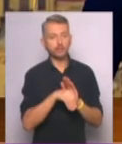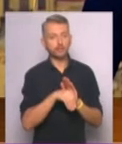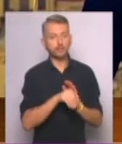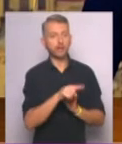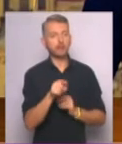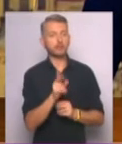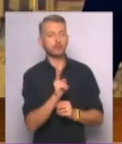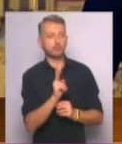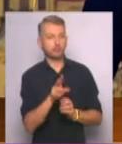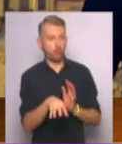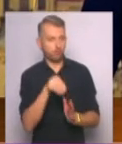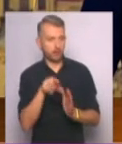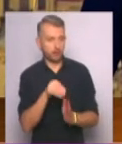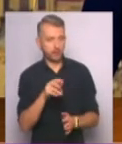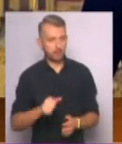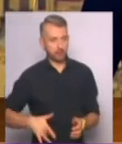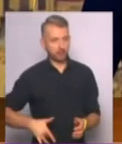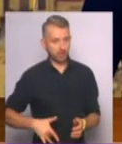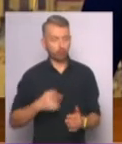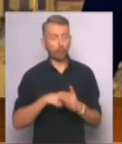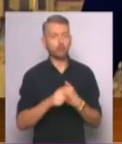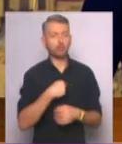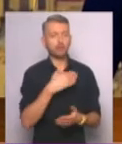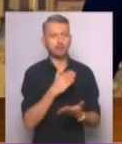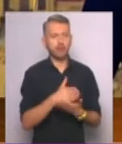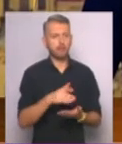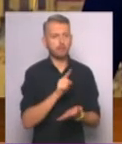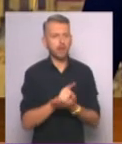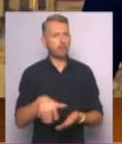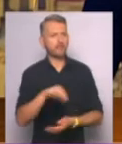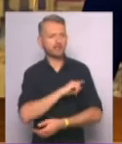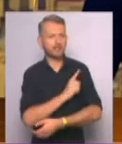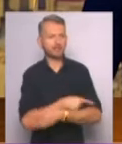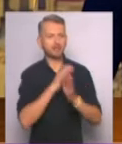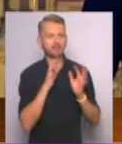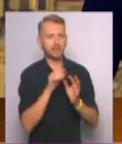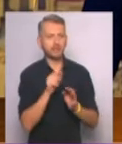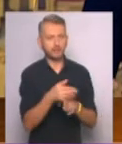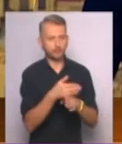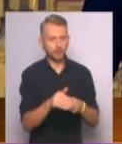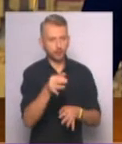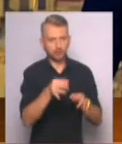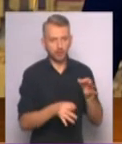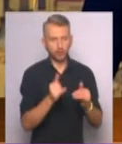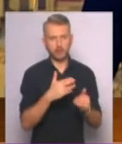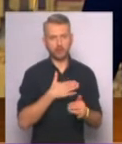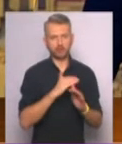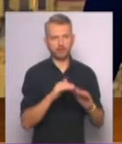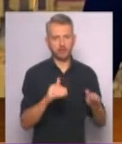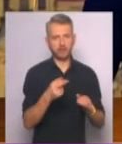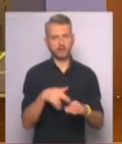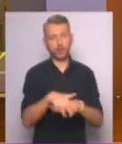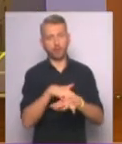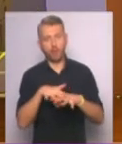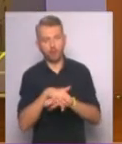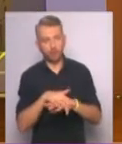які обирались на Печерську, оскільки дійсно ми маємо всіми силами зберегти цей шматочок природи для наших дітей, для громадськості,